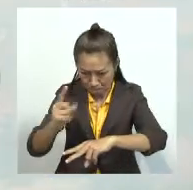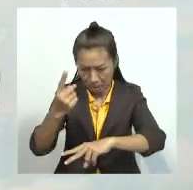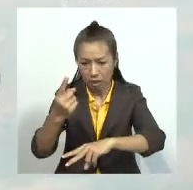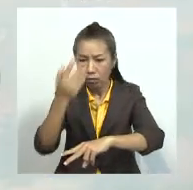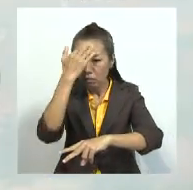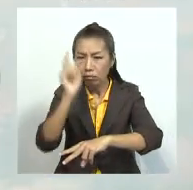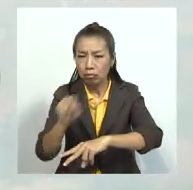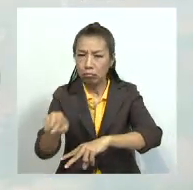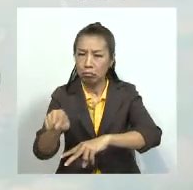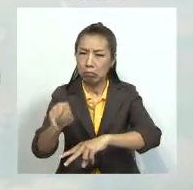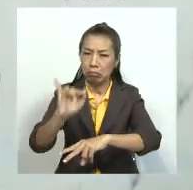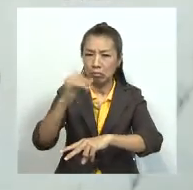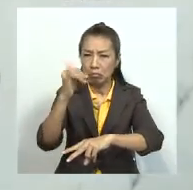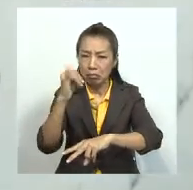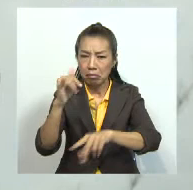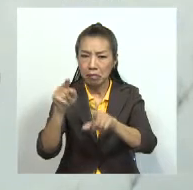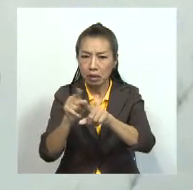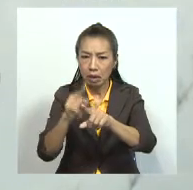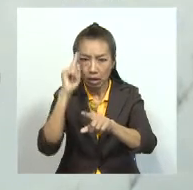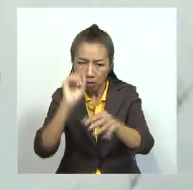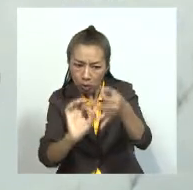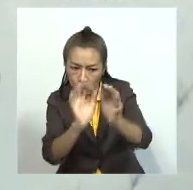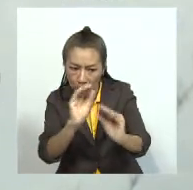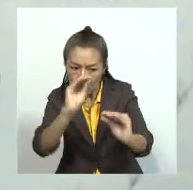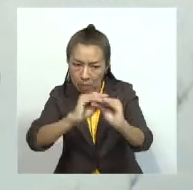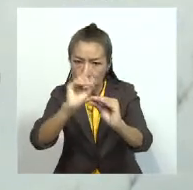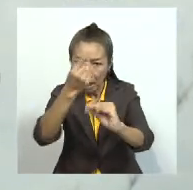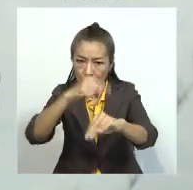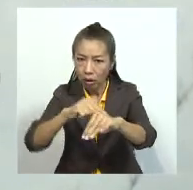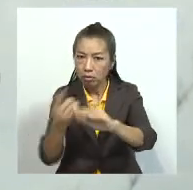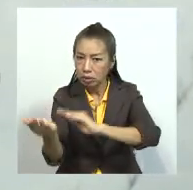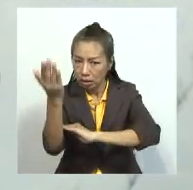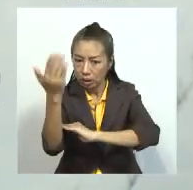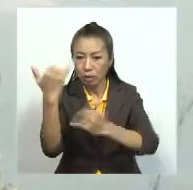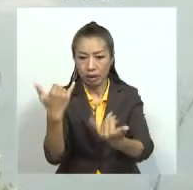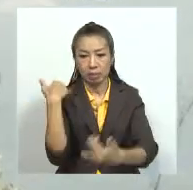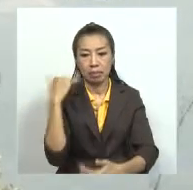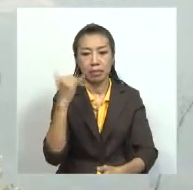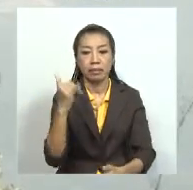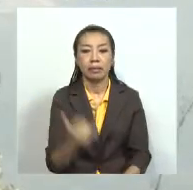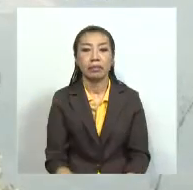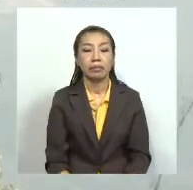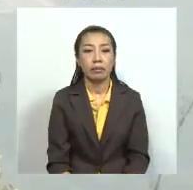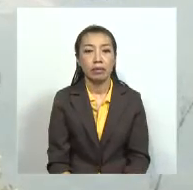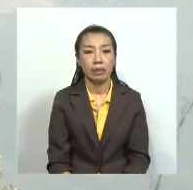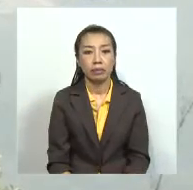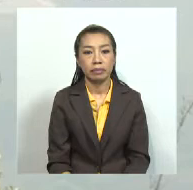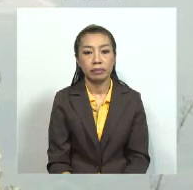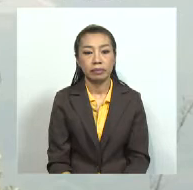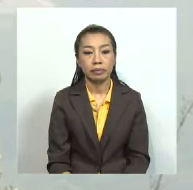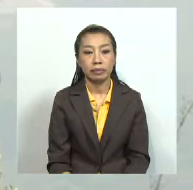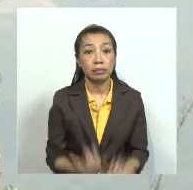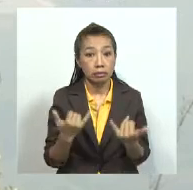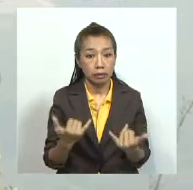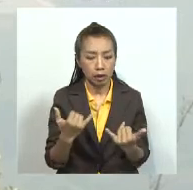าอาจจะมีจุดนั้นเพิ่มขึ้นในช่วงของสายๆวันนี้ได้อีกค่ะรวมถึงต